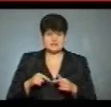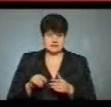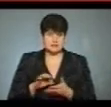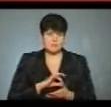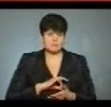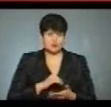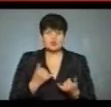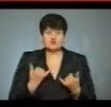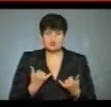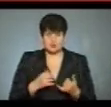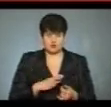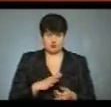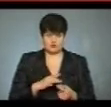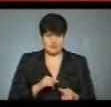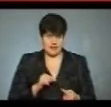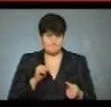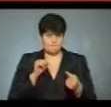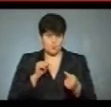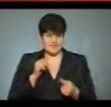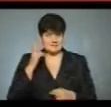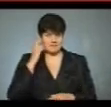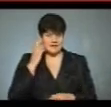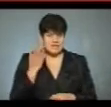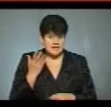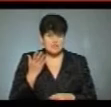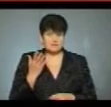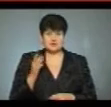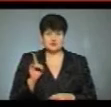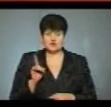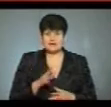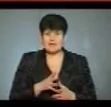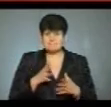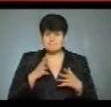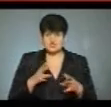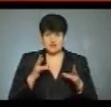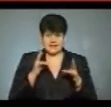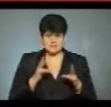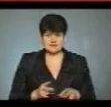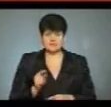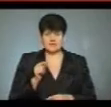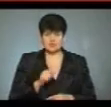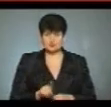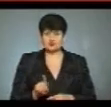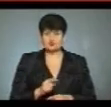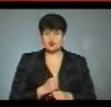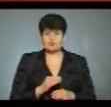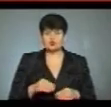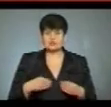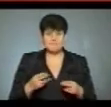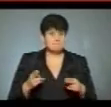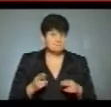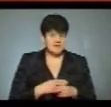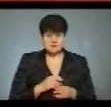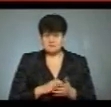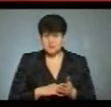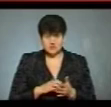які сьогодні були на протестах у Києві, про те, що найбільша небезпека того, що роботодавець може безпідставно, так